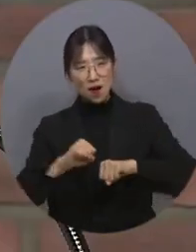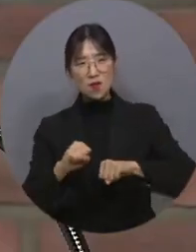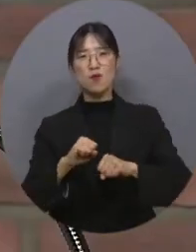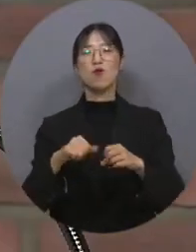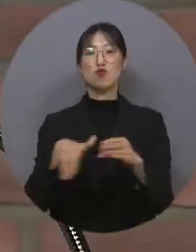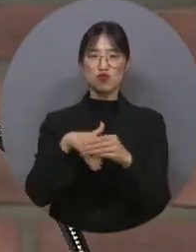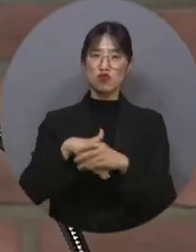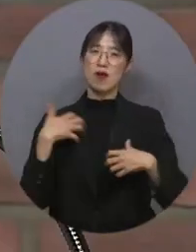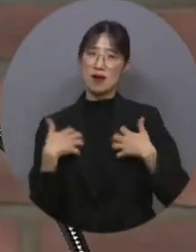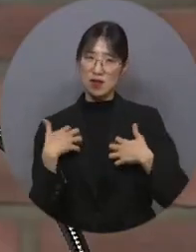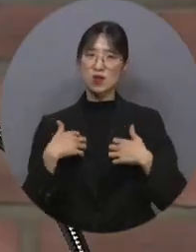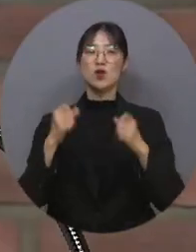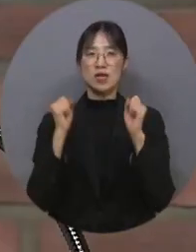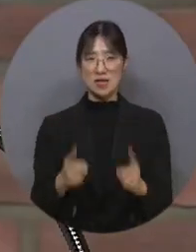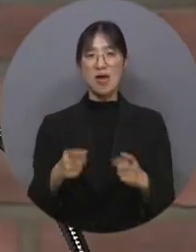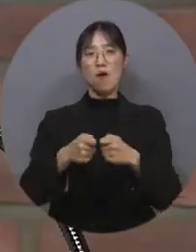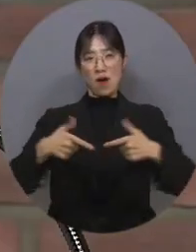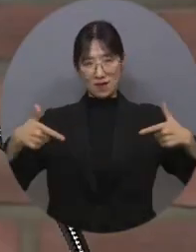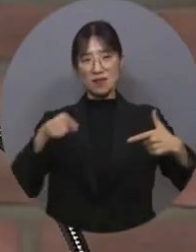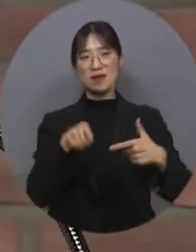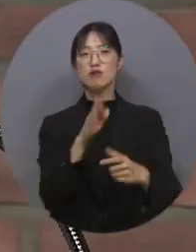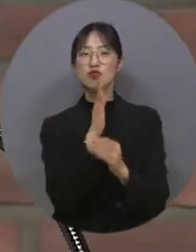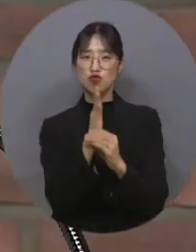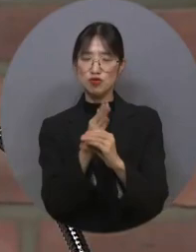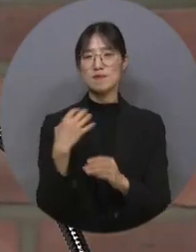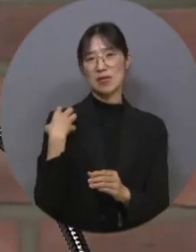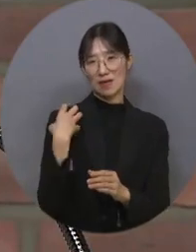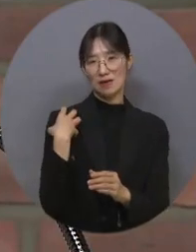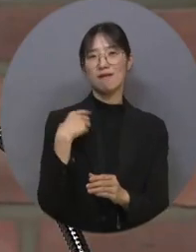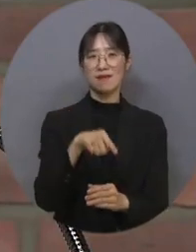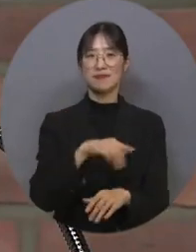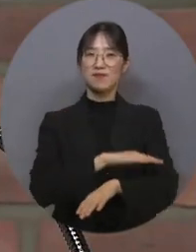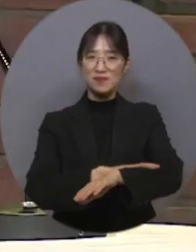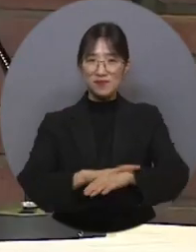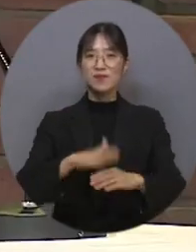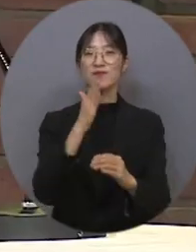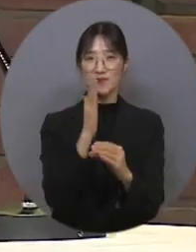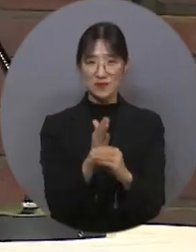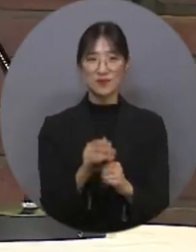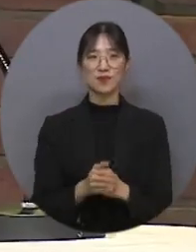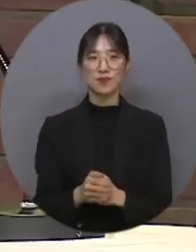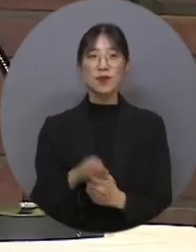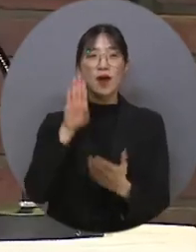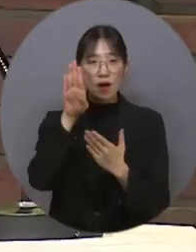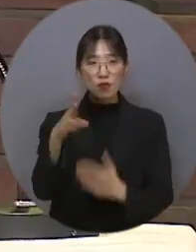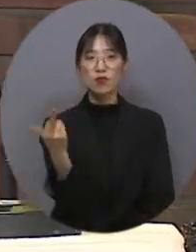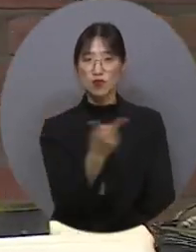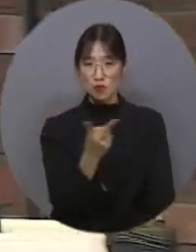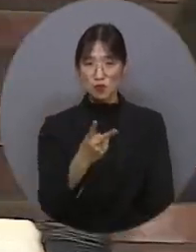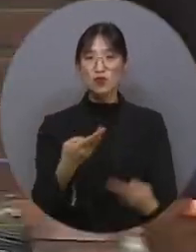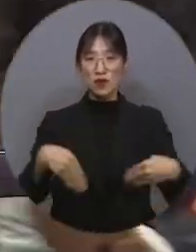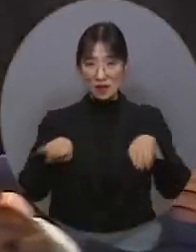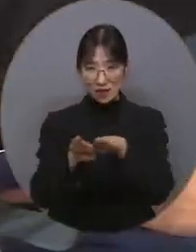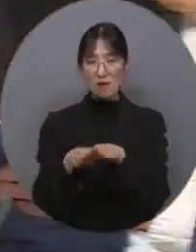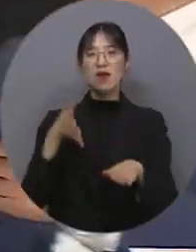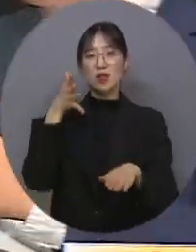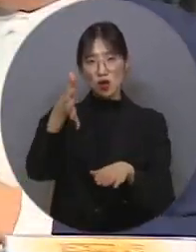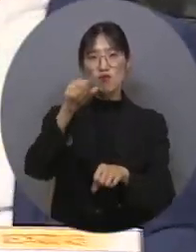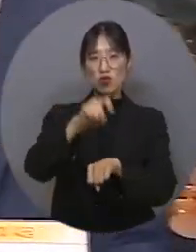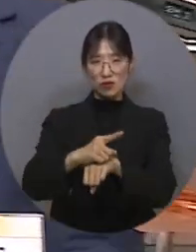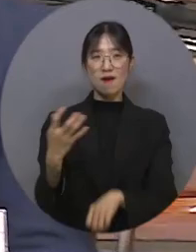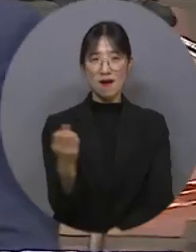등 장애예술인 지원 중심기관으로 역할을 수행하고 있습니다. 앞으로 두 기관은 전문성을